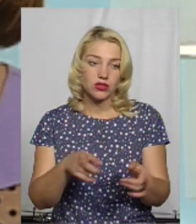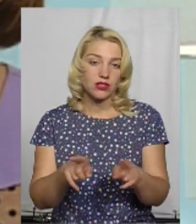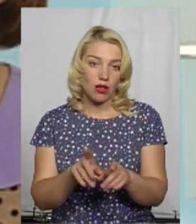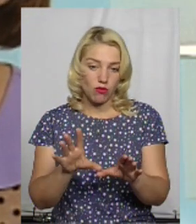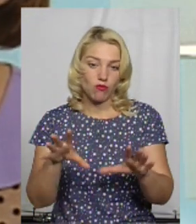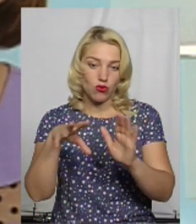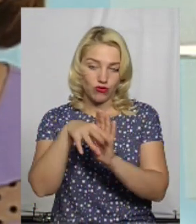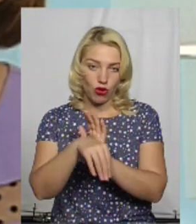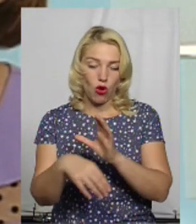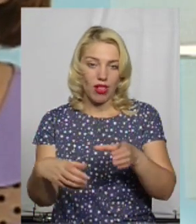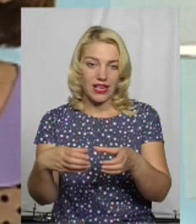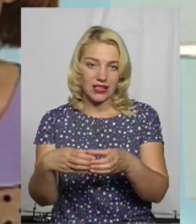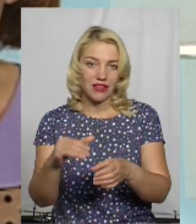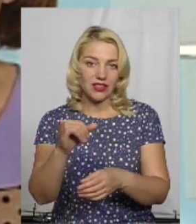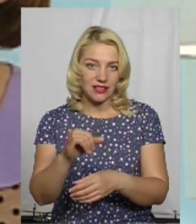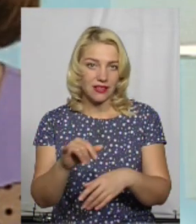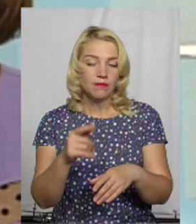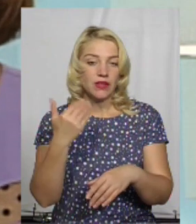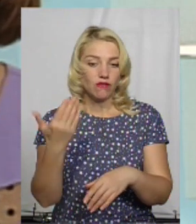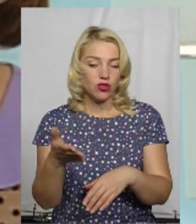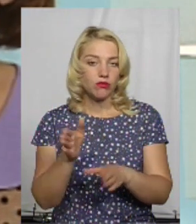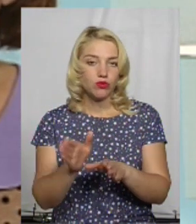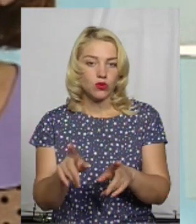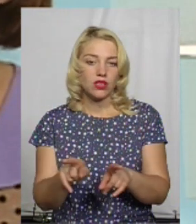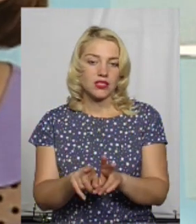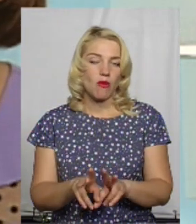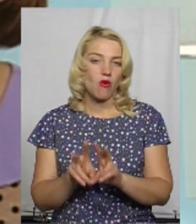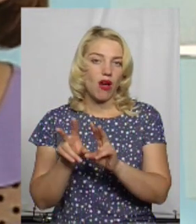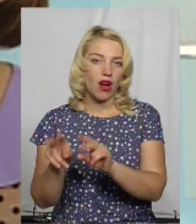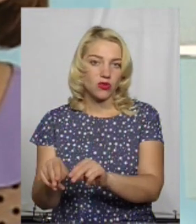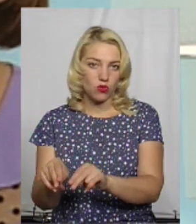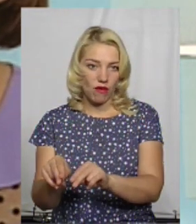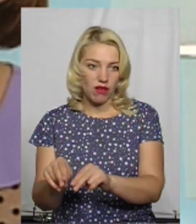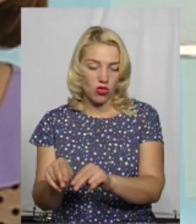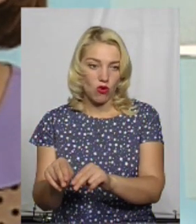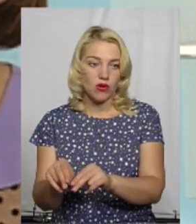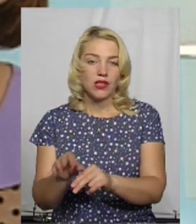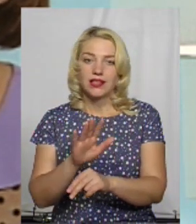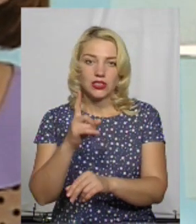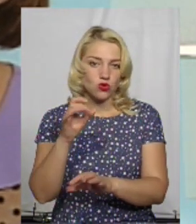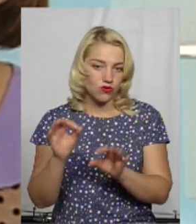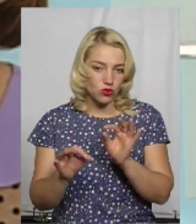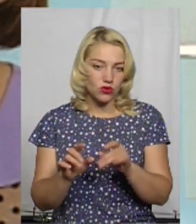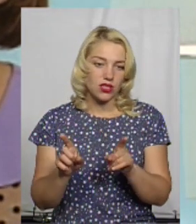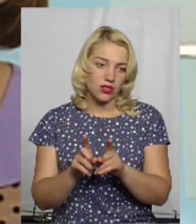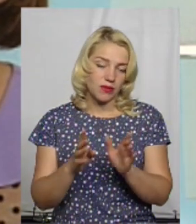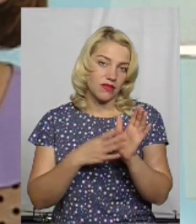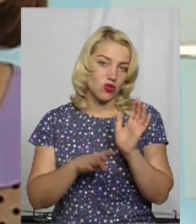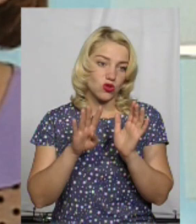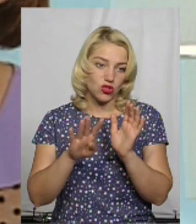само бути в колективі, і вони будуть, скажімо так, гарантовано, що не на 100% так само,